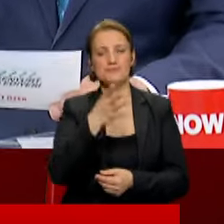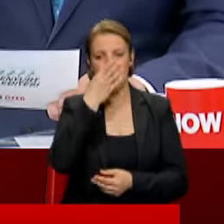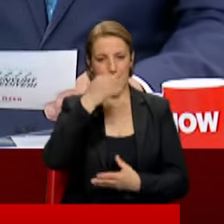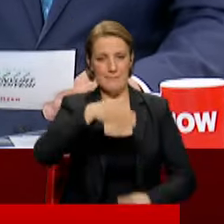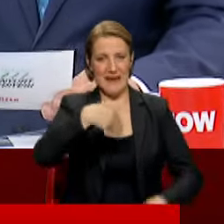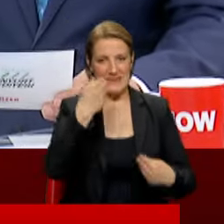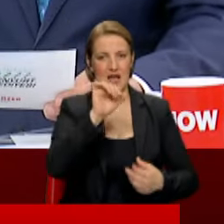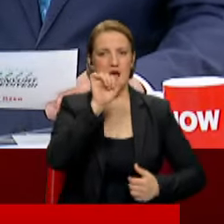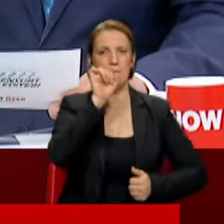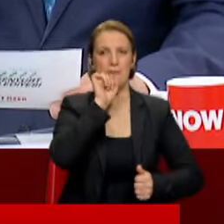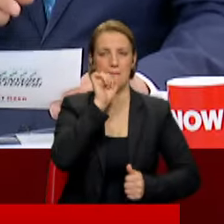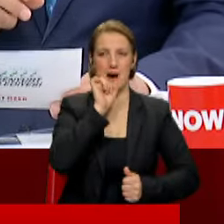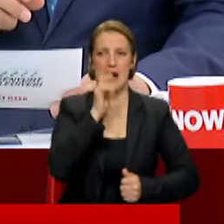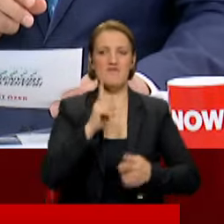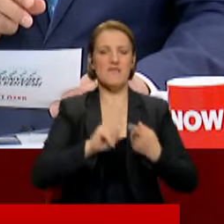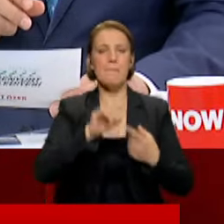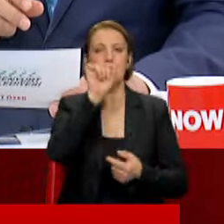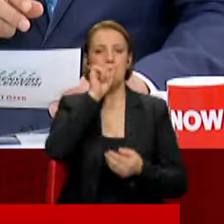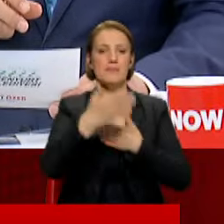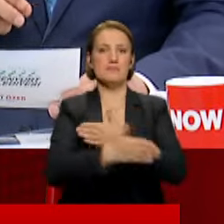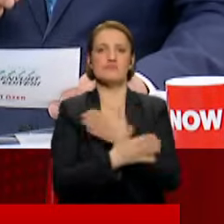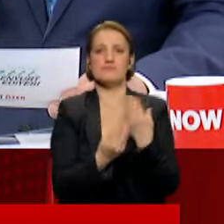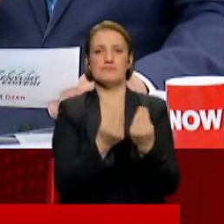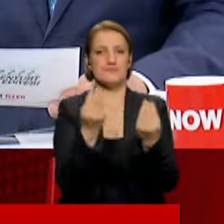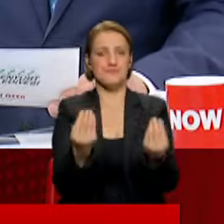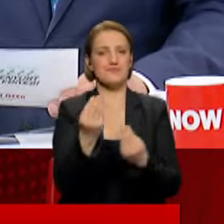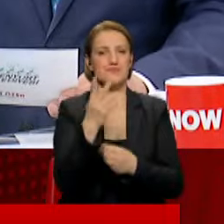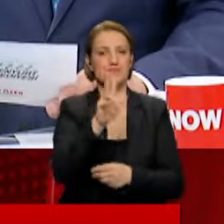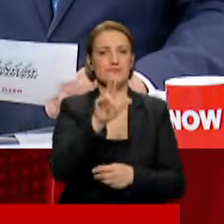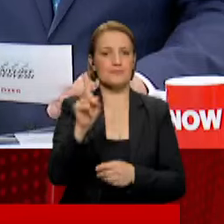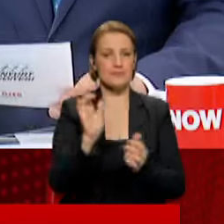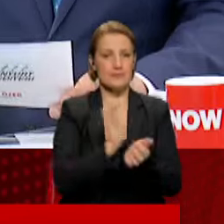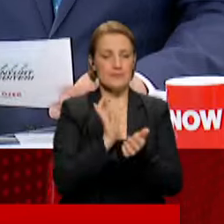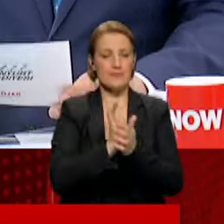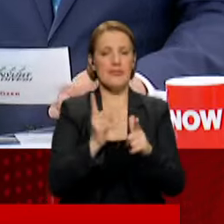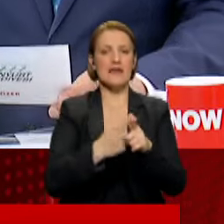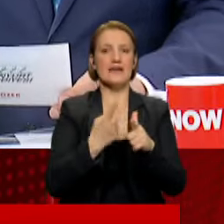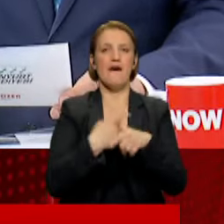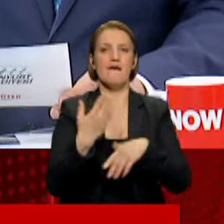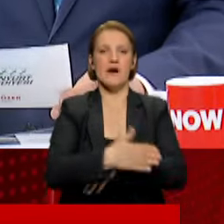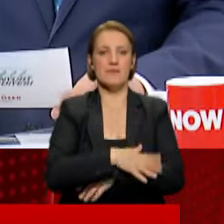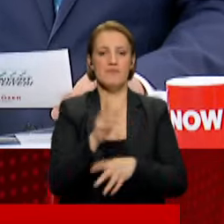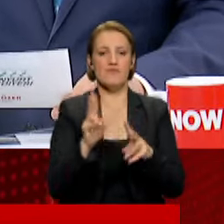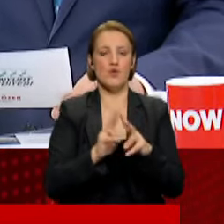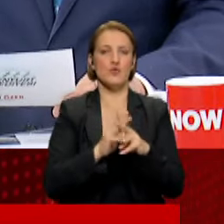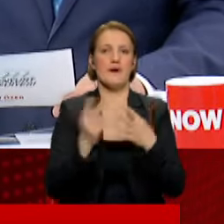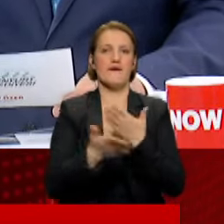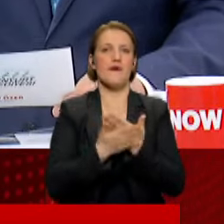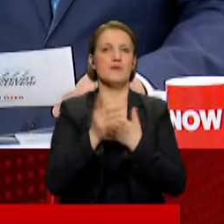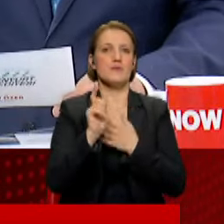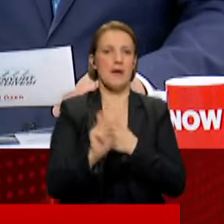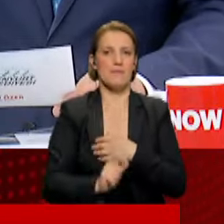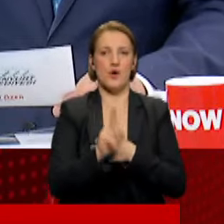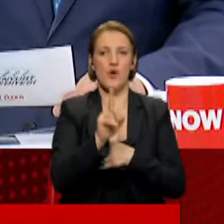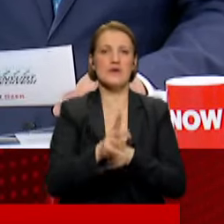mama ve Eee mama yardımı yapmışız 31 aileye kira yardımı ve fatura yardımı yapmışız